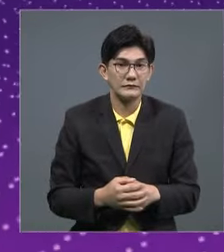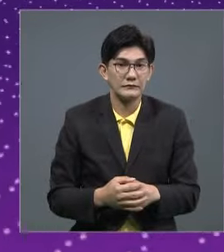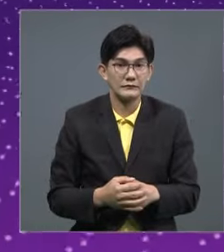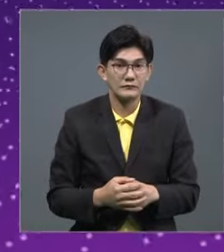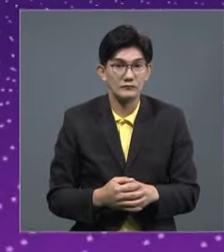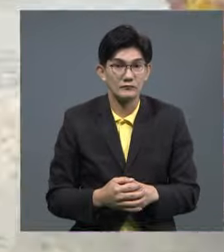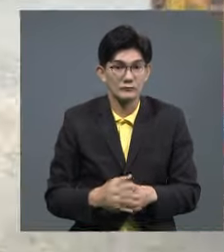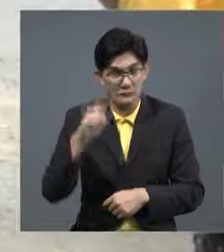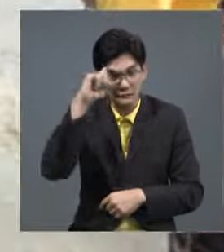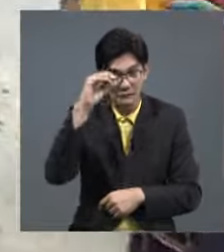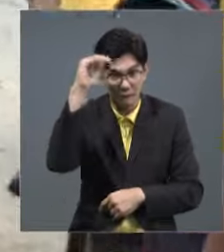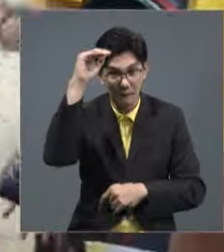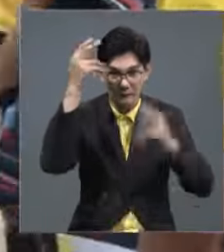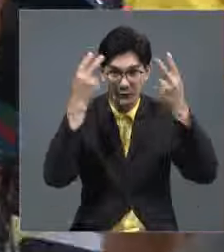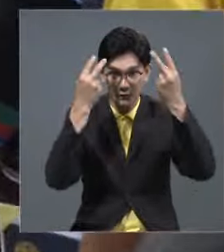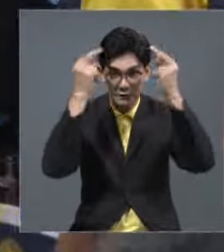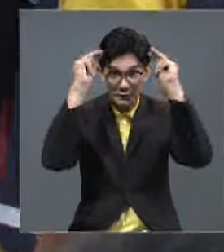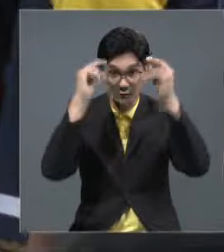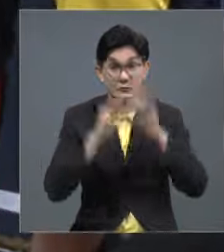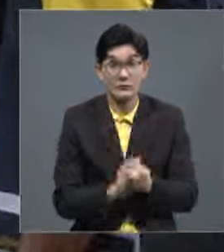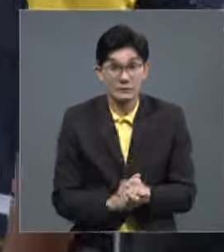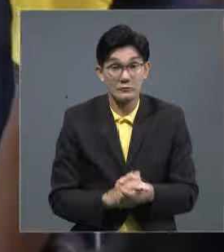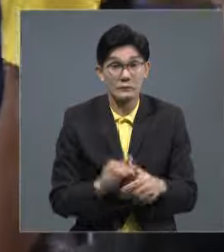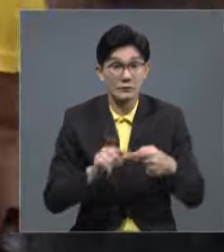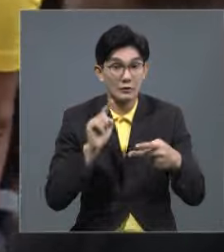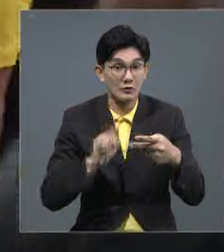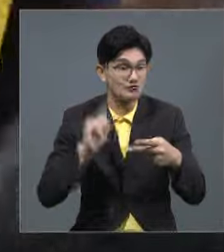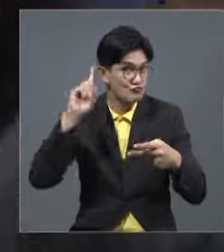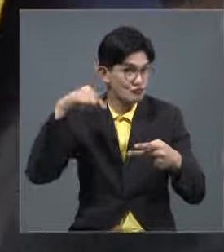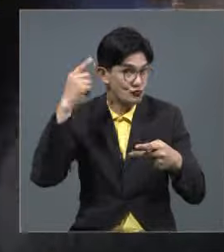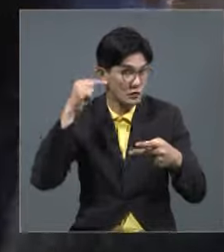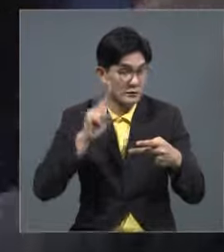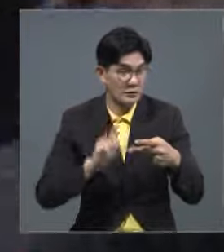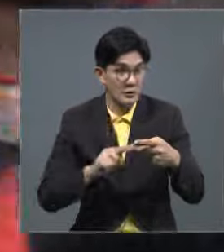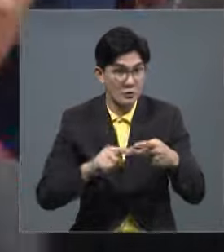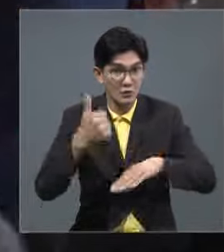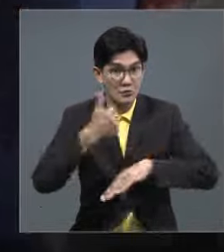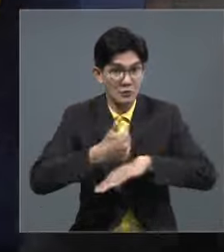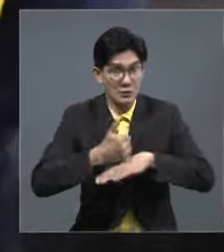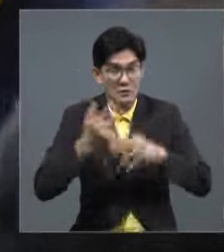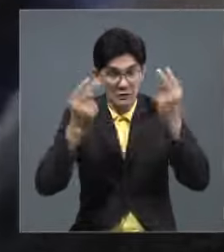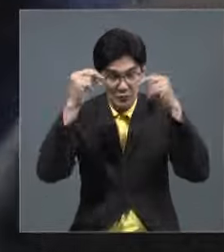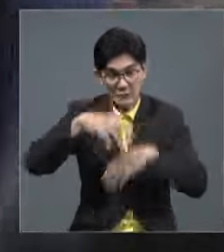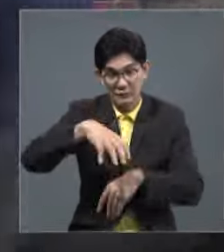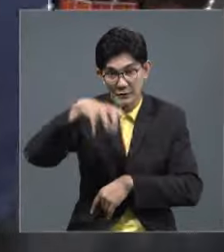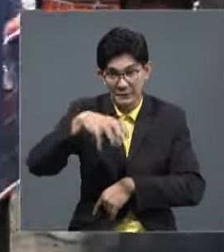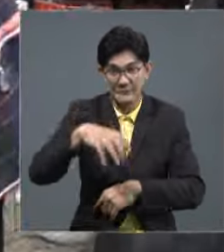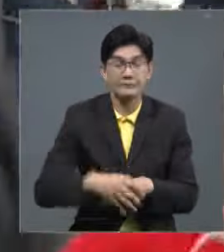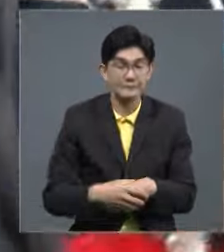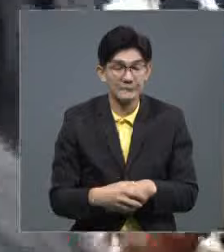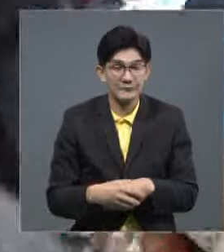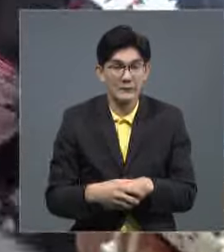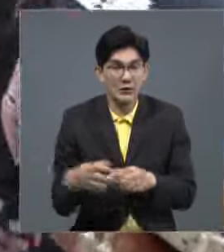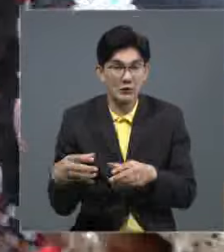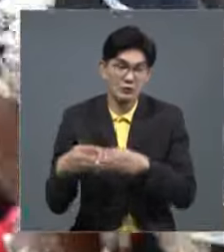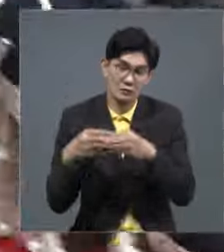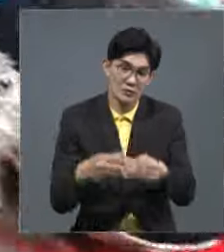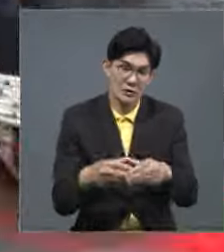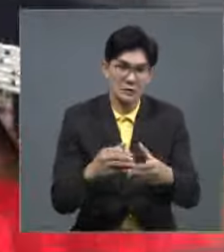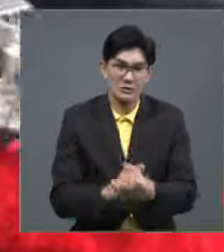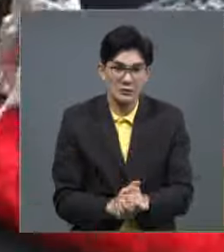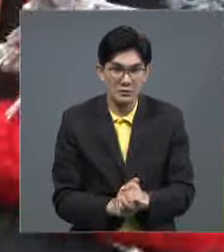ายเศรษฐาทวีสินนายกรัฐมนตรีนะคะพร้อมด้วยนางสาวจิราพรสินทุพไพรรัฐมนตรีประจำสำนักนายกรัฐมนตรีแล้วก็คณะนะคะ